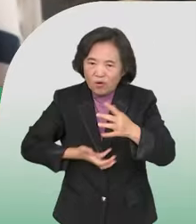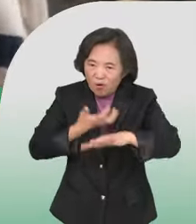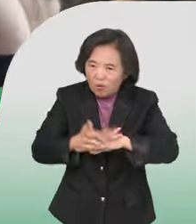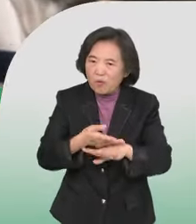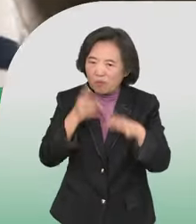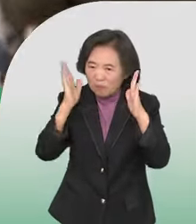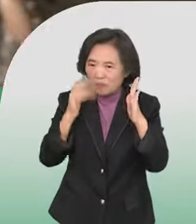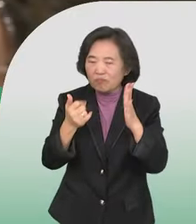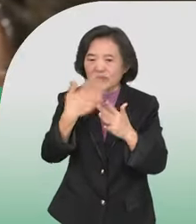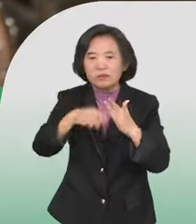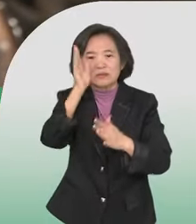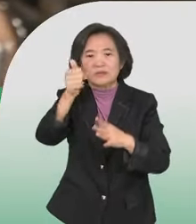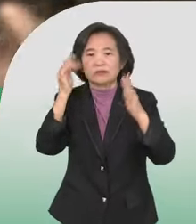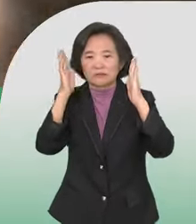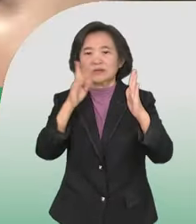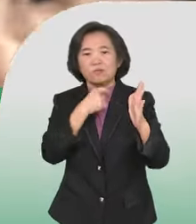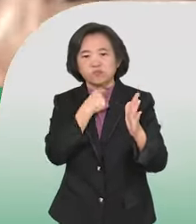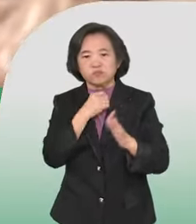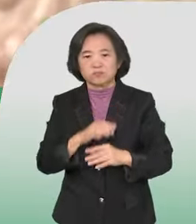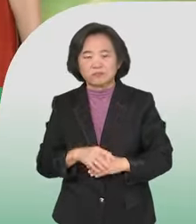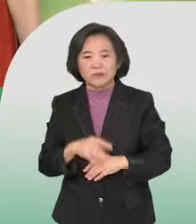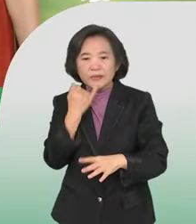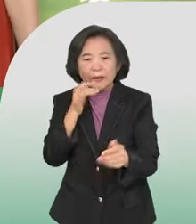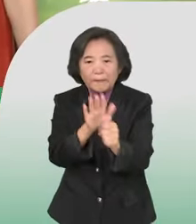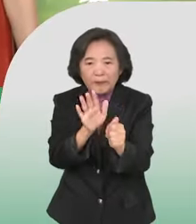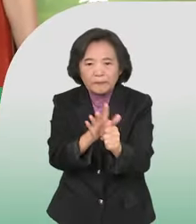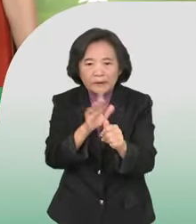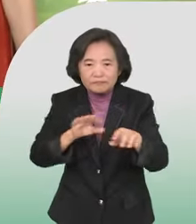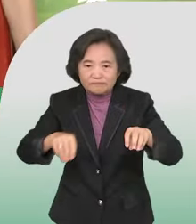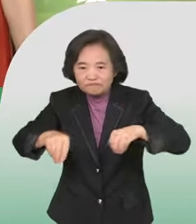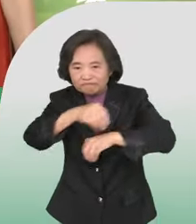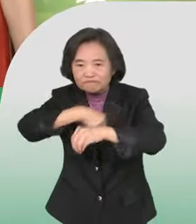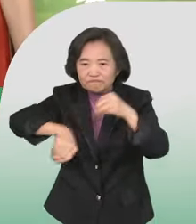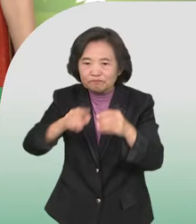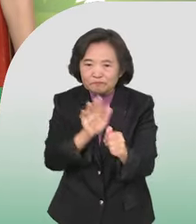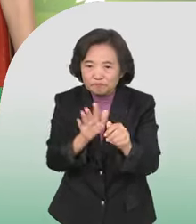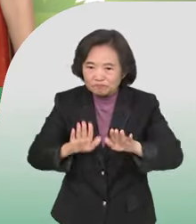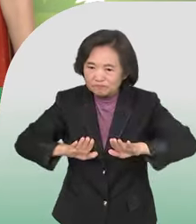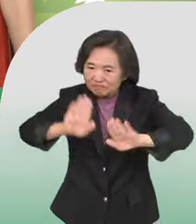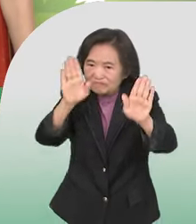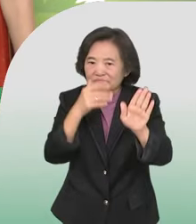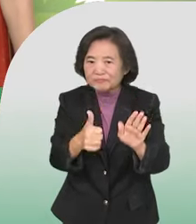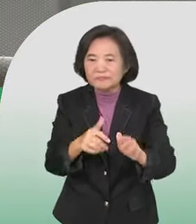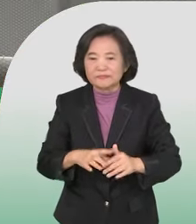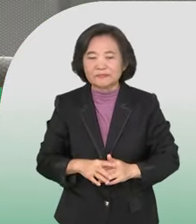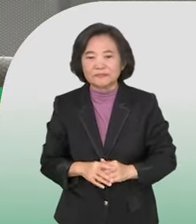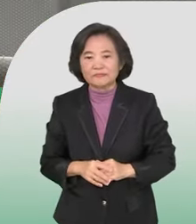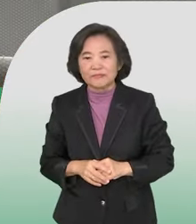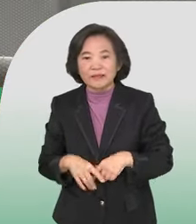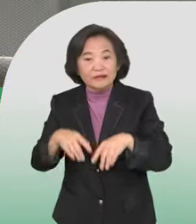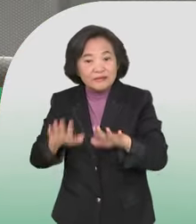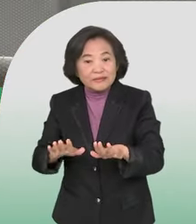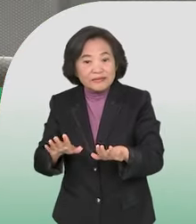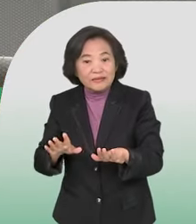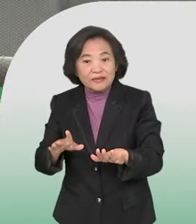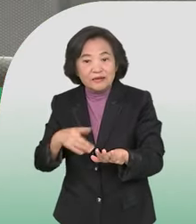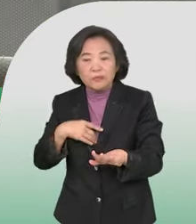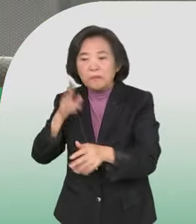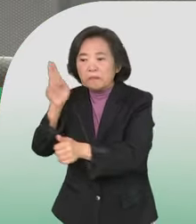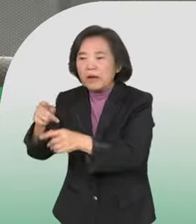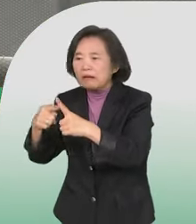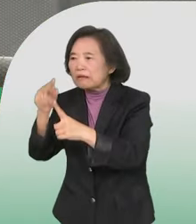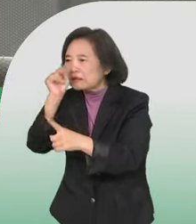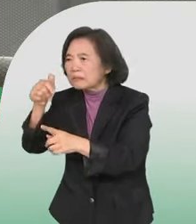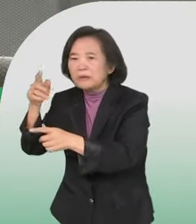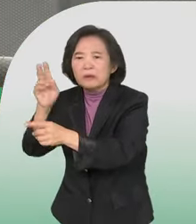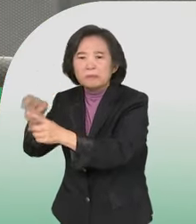先投入的正式高中，但又发出带动教育的发展行对正常化。 那现在我们是督学来到这边